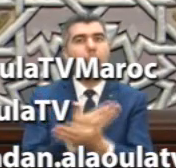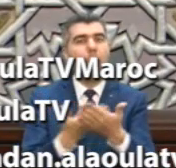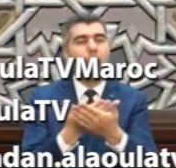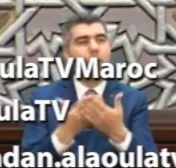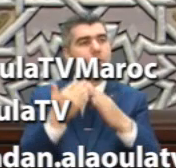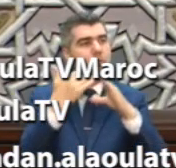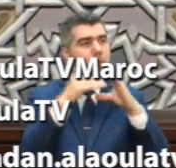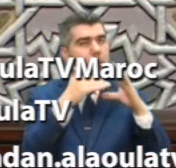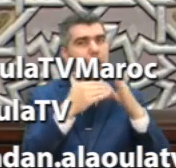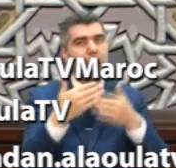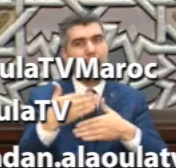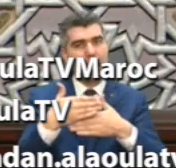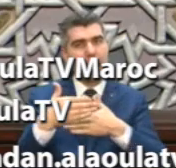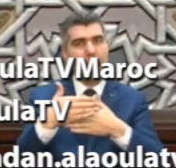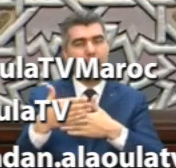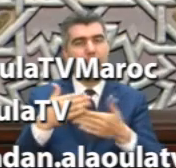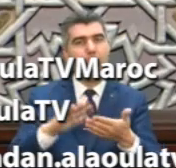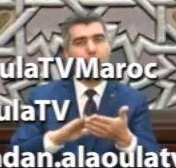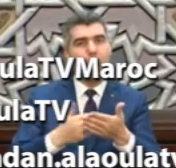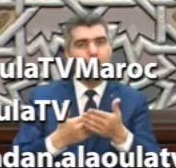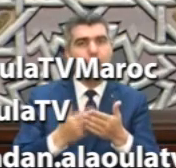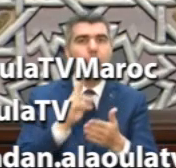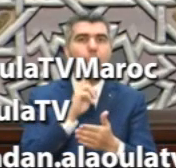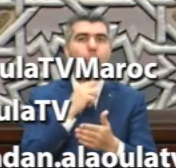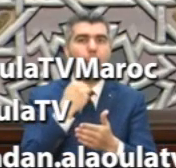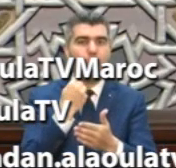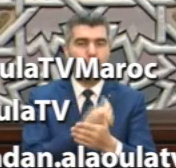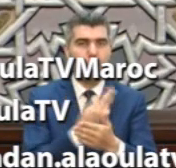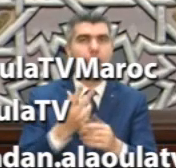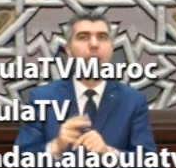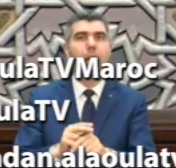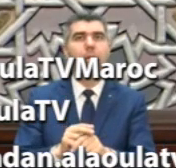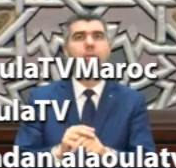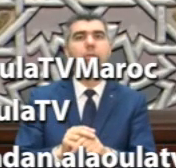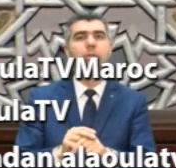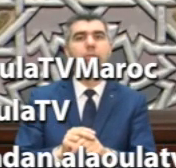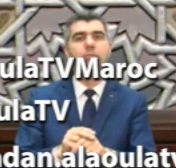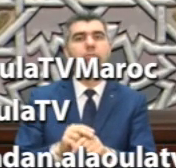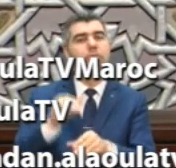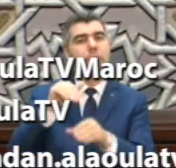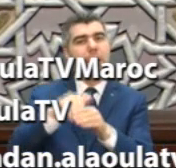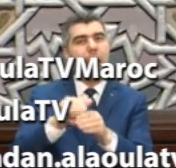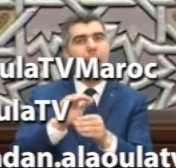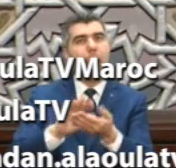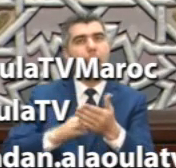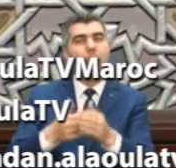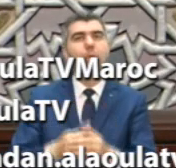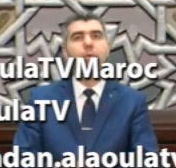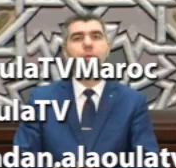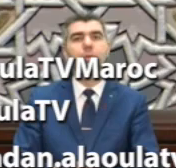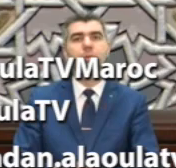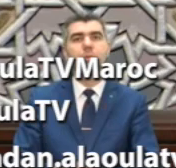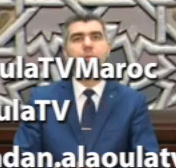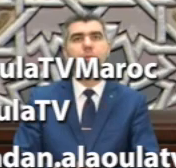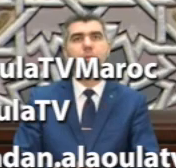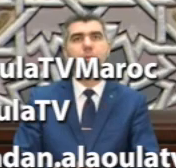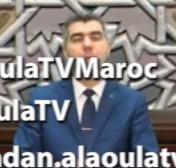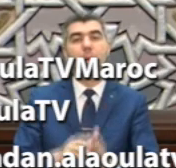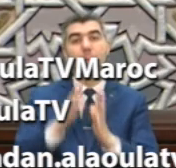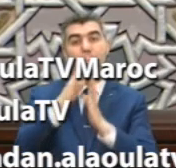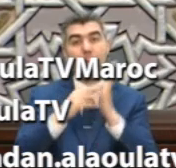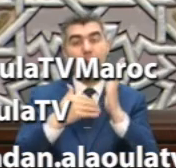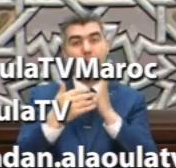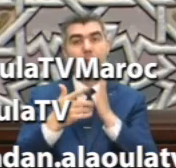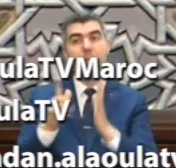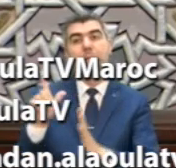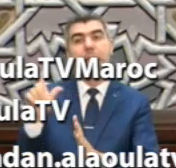في الموضوع سواء بالنسبة للحكومة أو بالنسبة للفرق، أننا ستبرمج ابتداء من